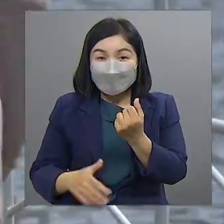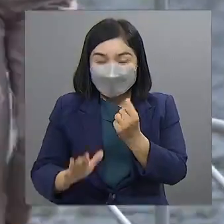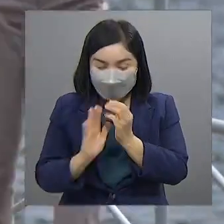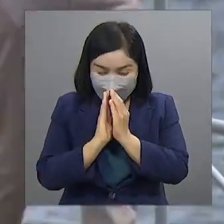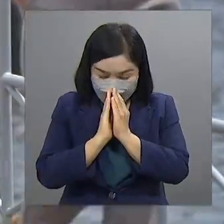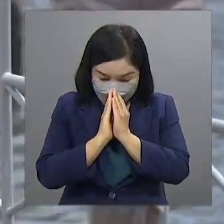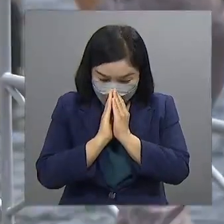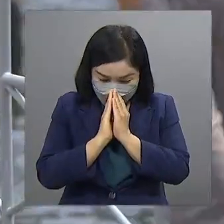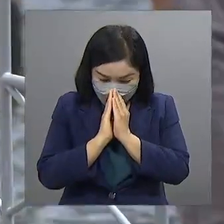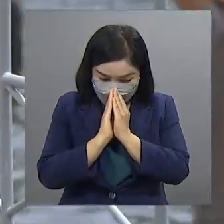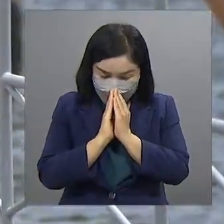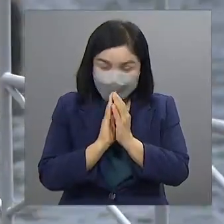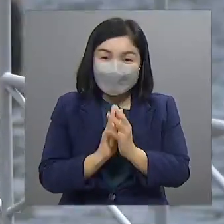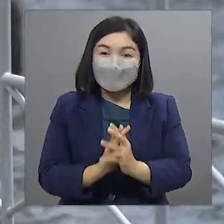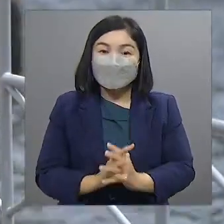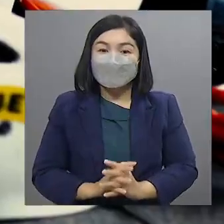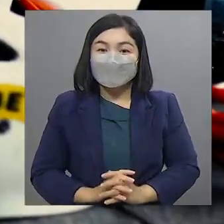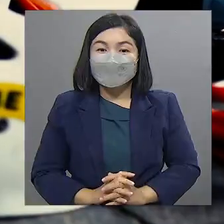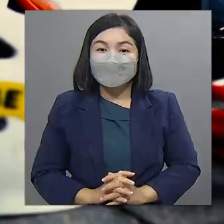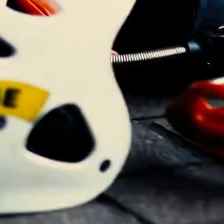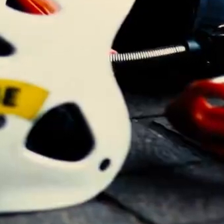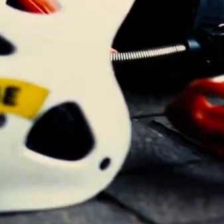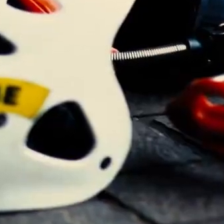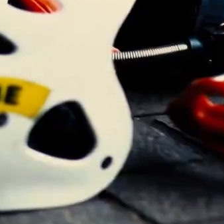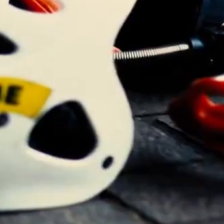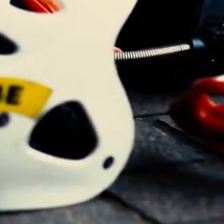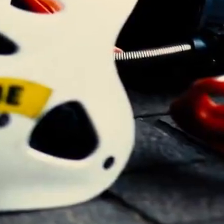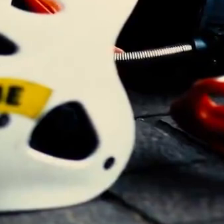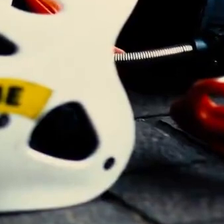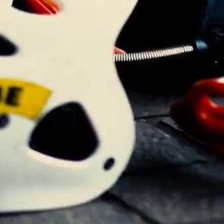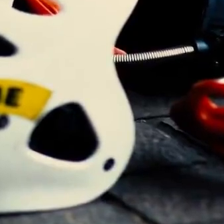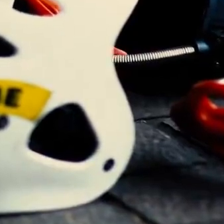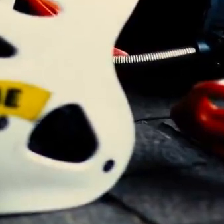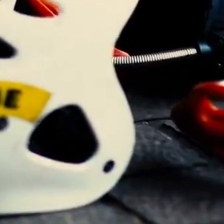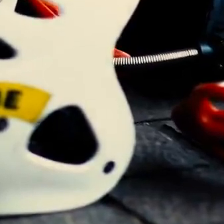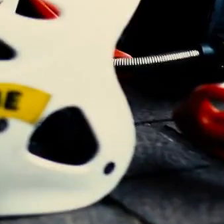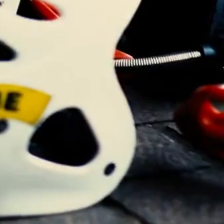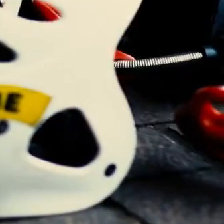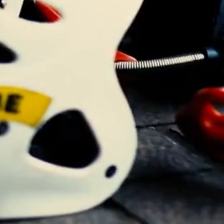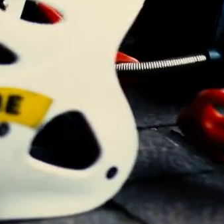Thank you.